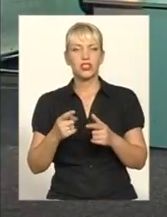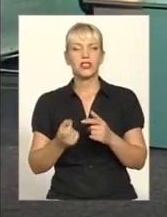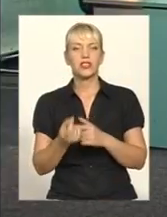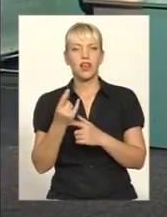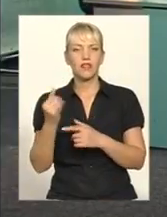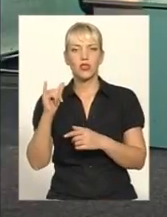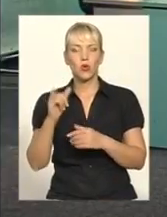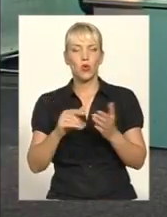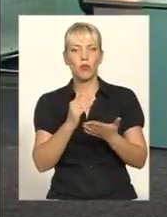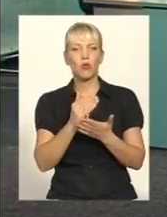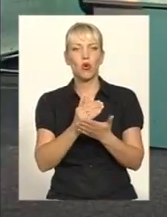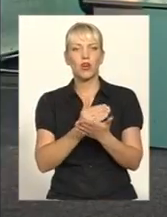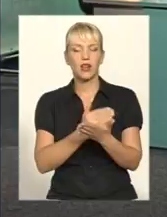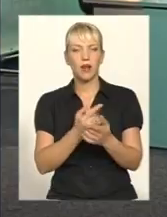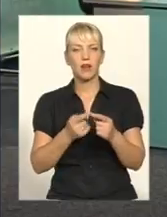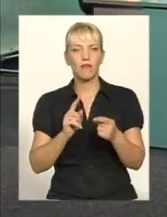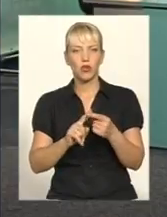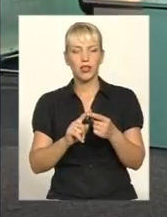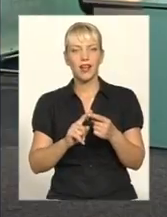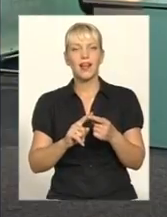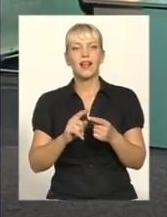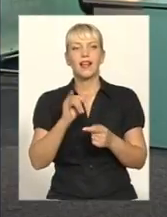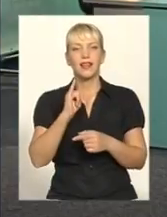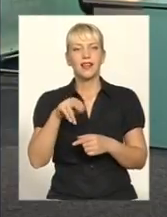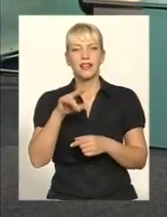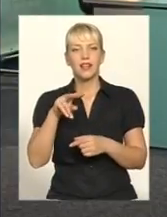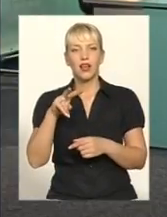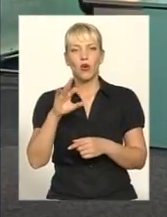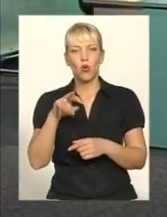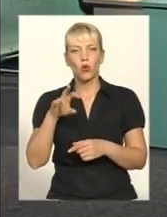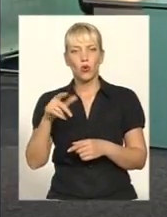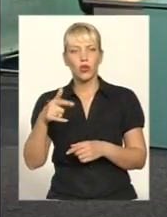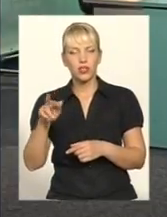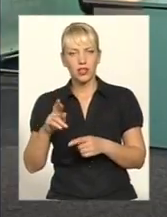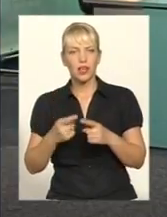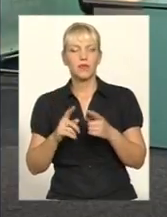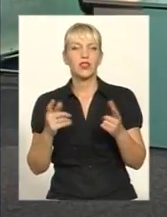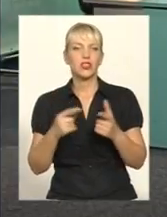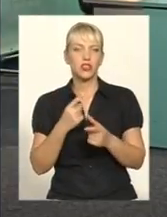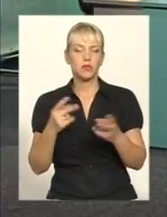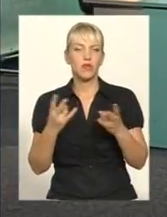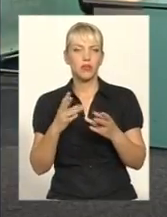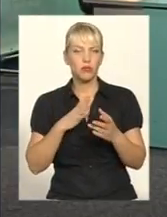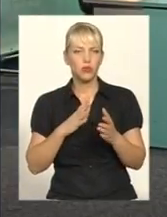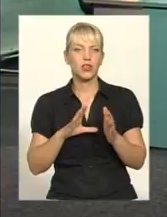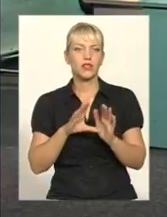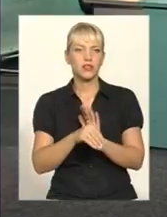програмах ота ідеологічна складова, ідеологічний відтінок, чи має він бути, на вашу думку,